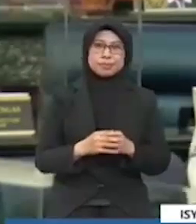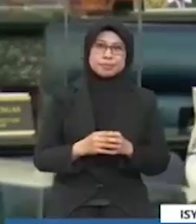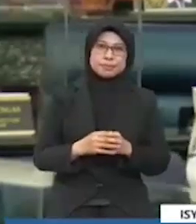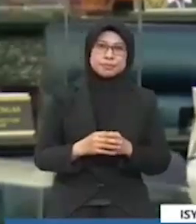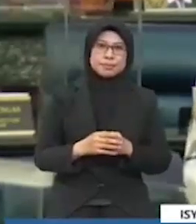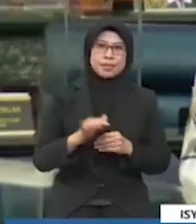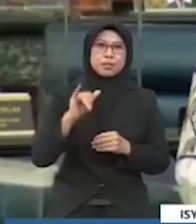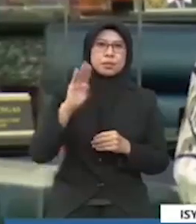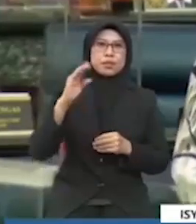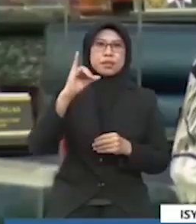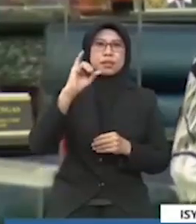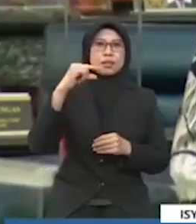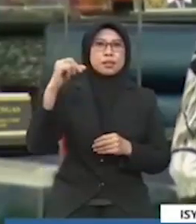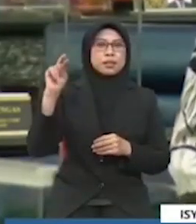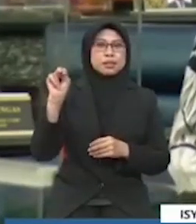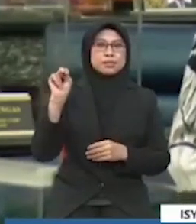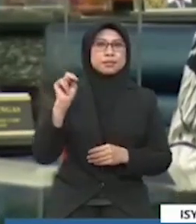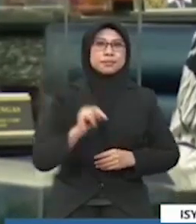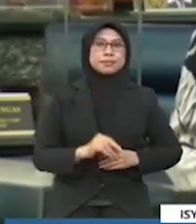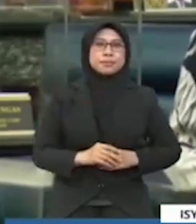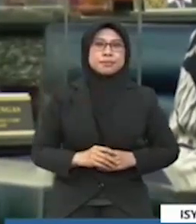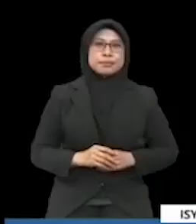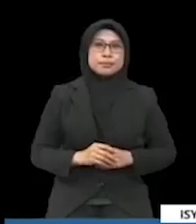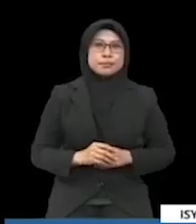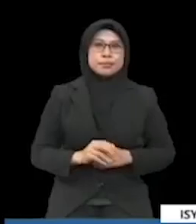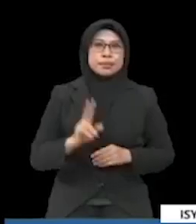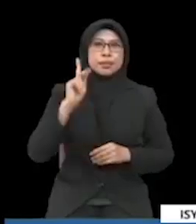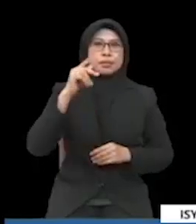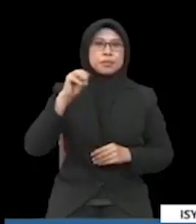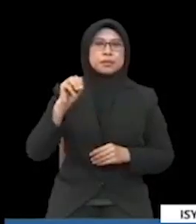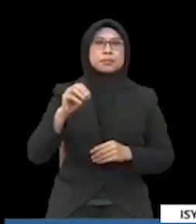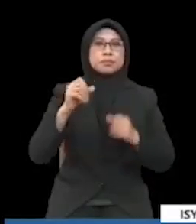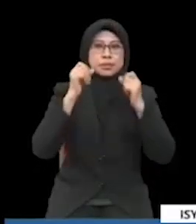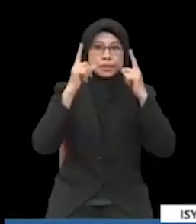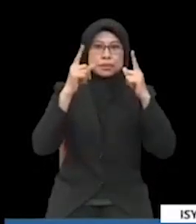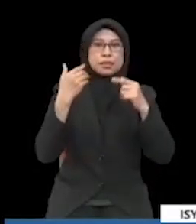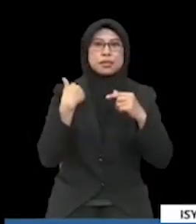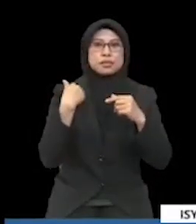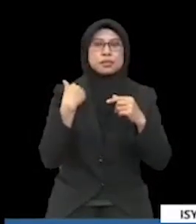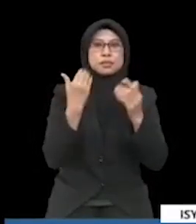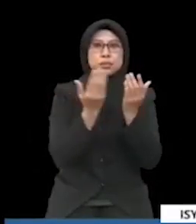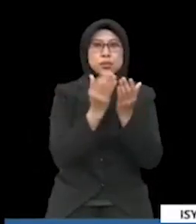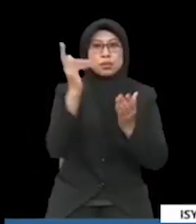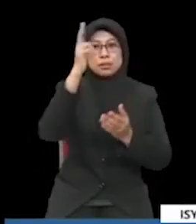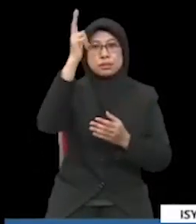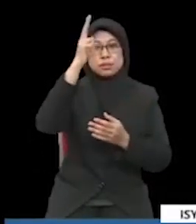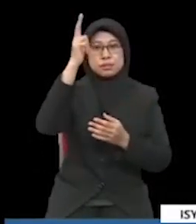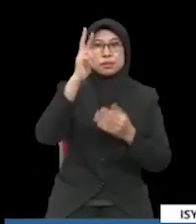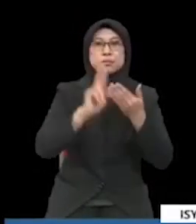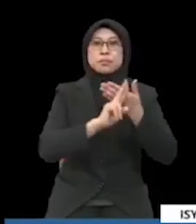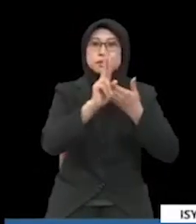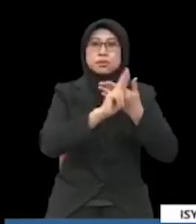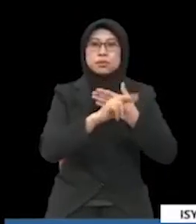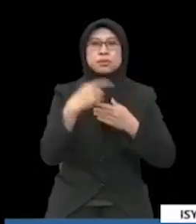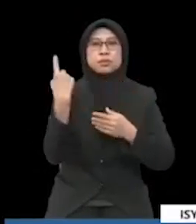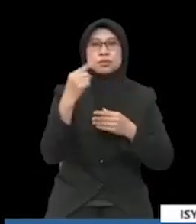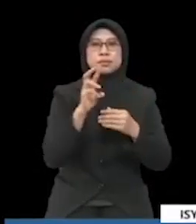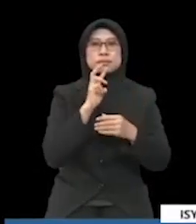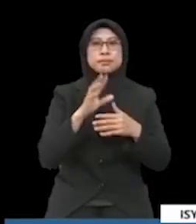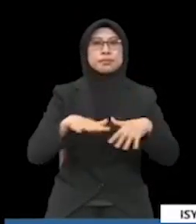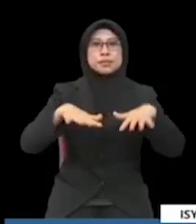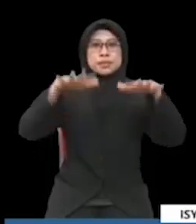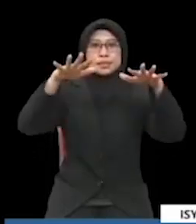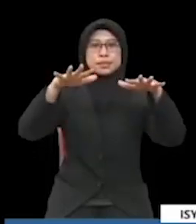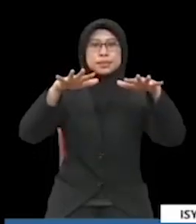terima kasih yang rumah Gan TP menghindari tepak sekolah kerajaan yang berisik udah sering belanja